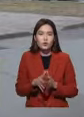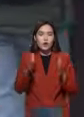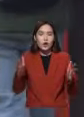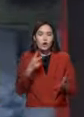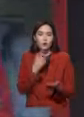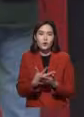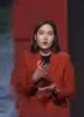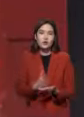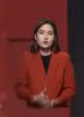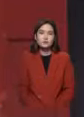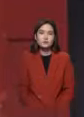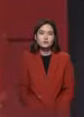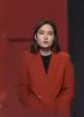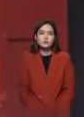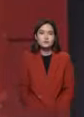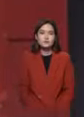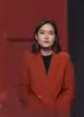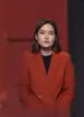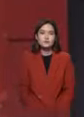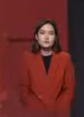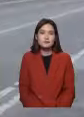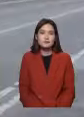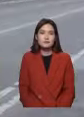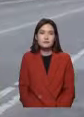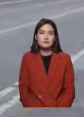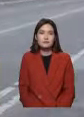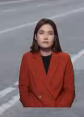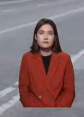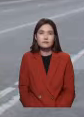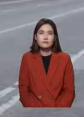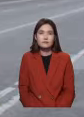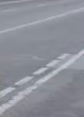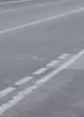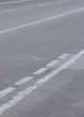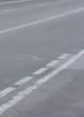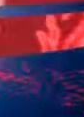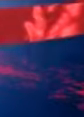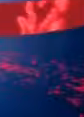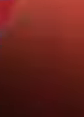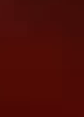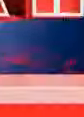бермек. Ақбота Базарбай, Бекболат Сатуф, Олег Федоров, Астана Таймс.